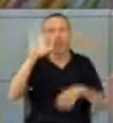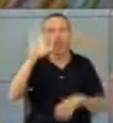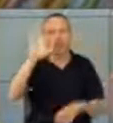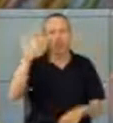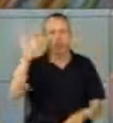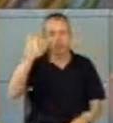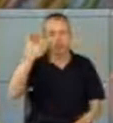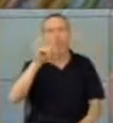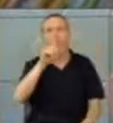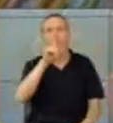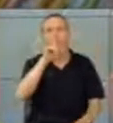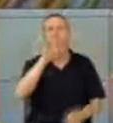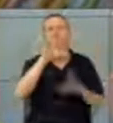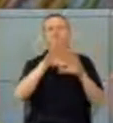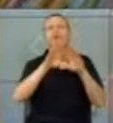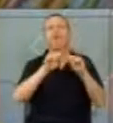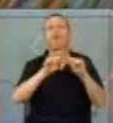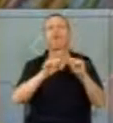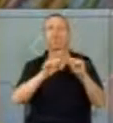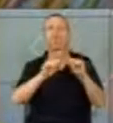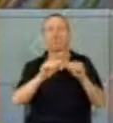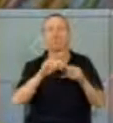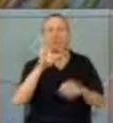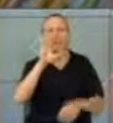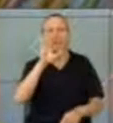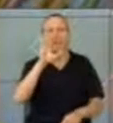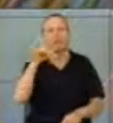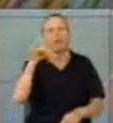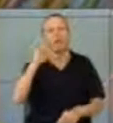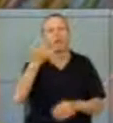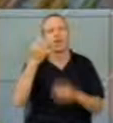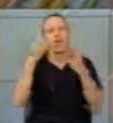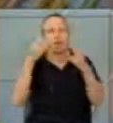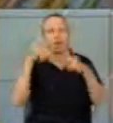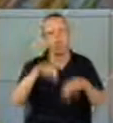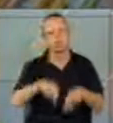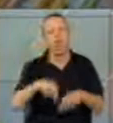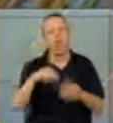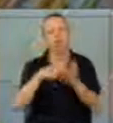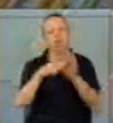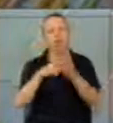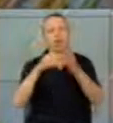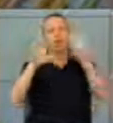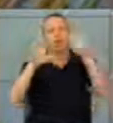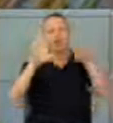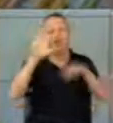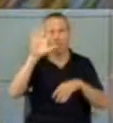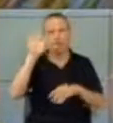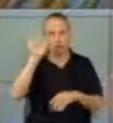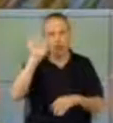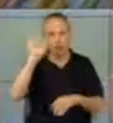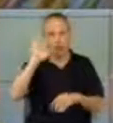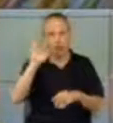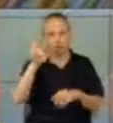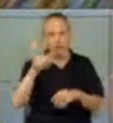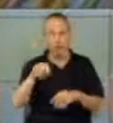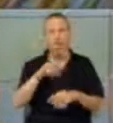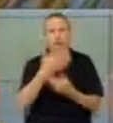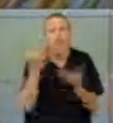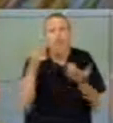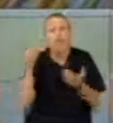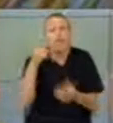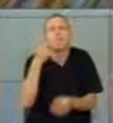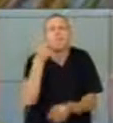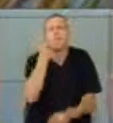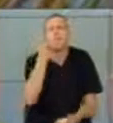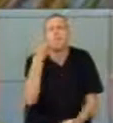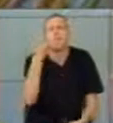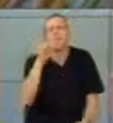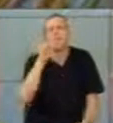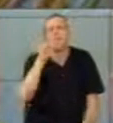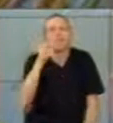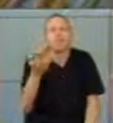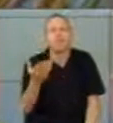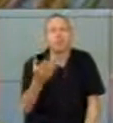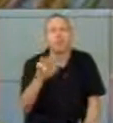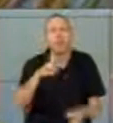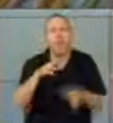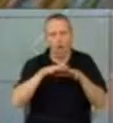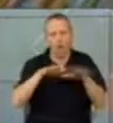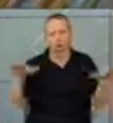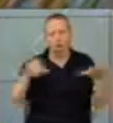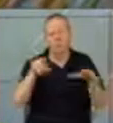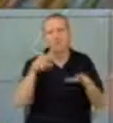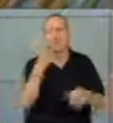מושתקים, והפייסבוק כן חשוב פה עברי, מפני שה-95% האלה אין להם פה, ולכן הרשתות זה הפה היחיד שיש